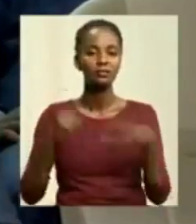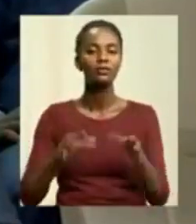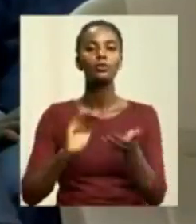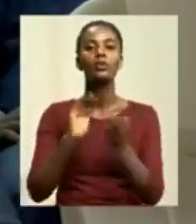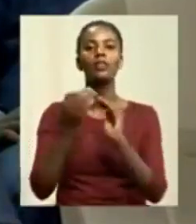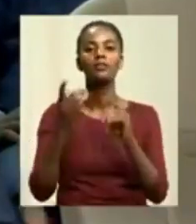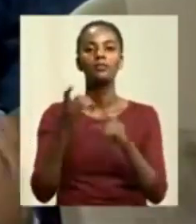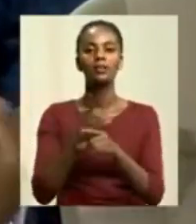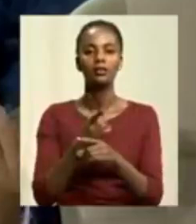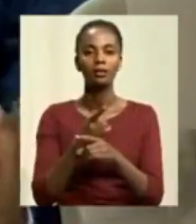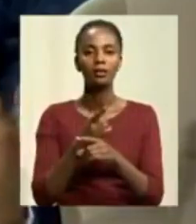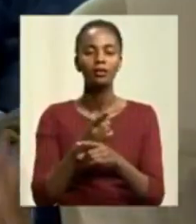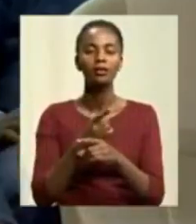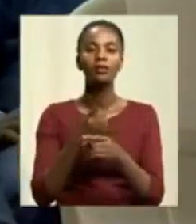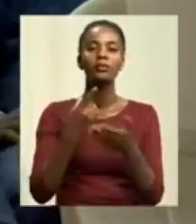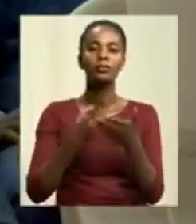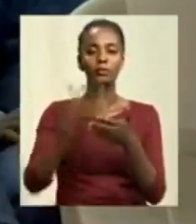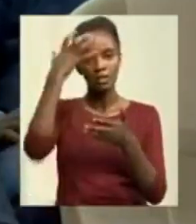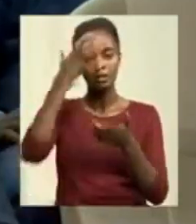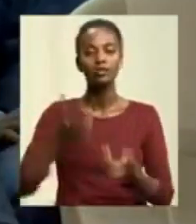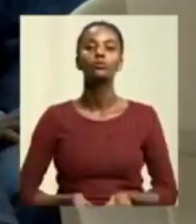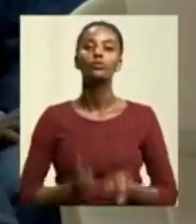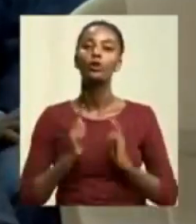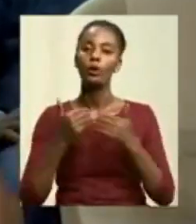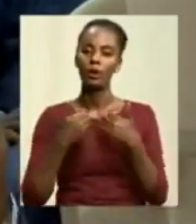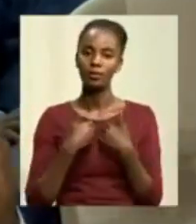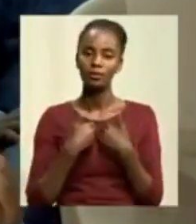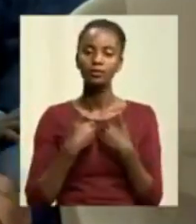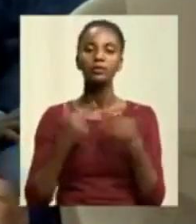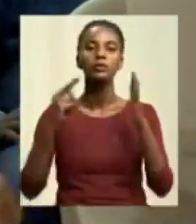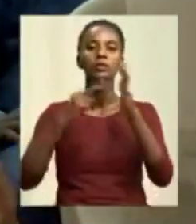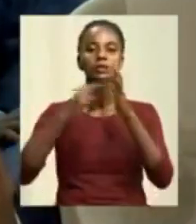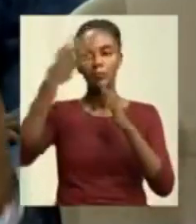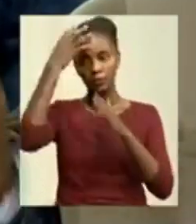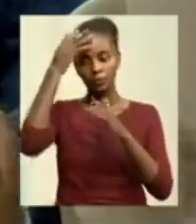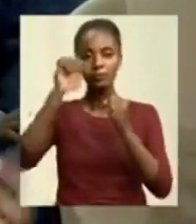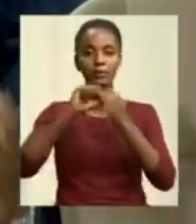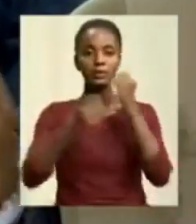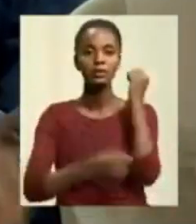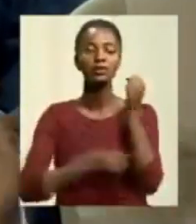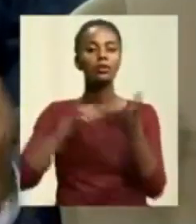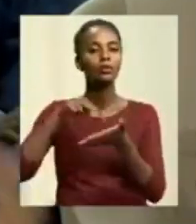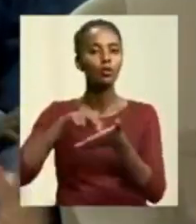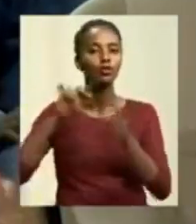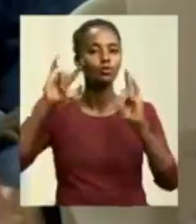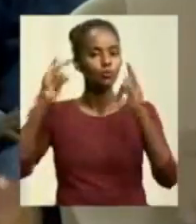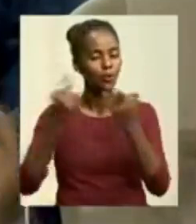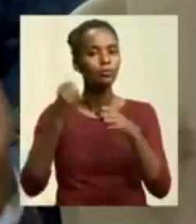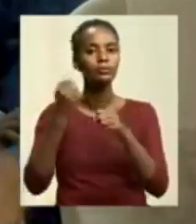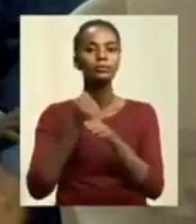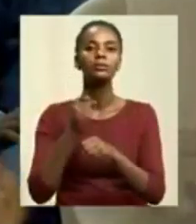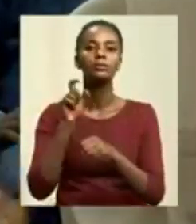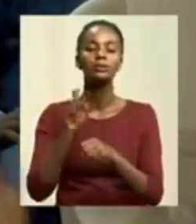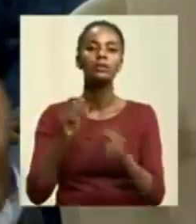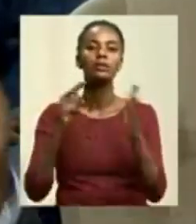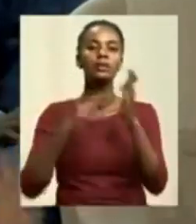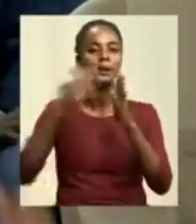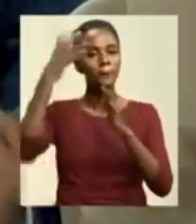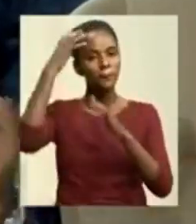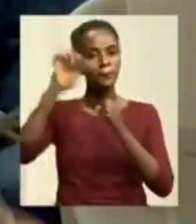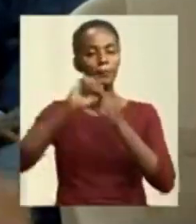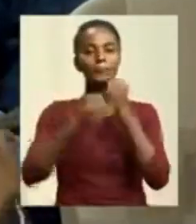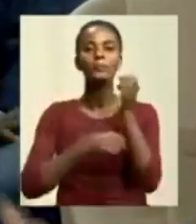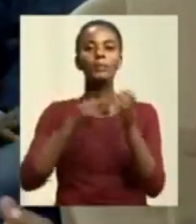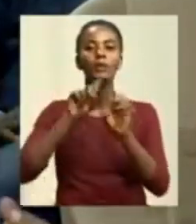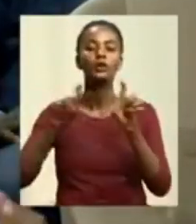ይፈጠራል። ሰው መንግስት መኖር አለበት። በህገ መንግስት መሰረት የተቋቋመ ዞን መስራት አለበት። በህገ መንግስት መሰረት የተቋቋመ